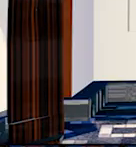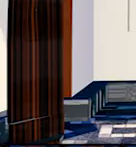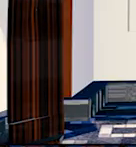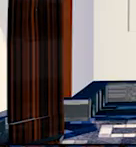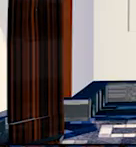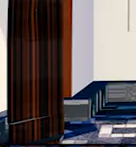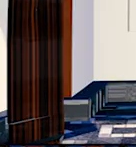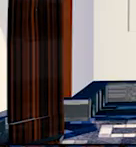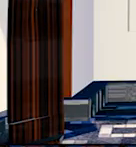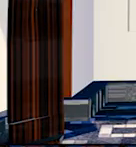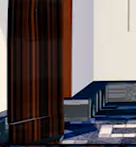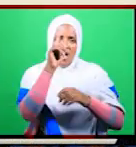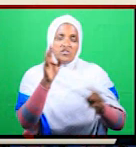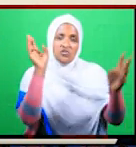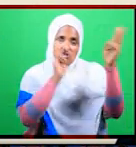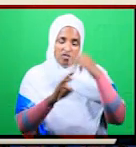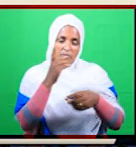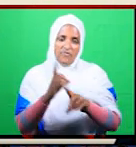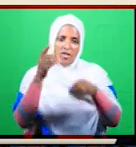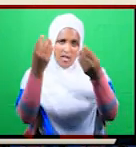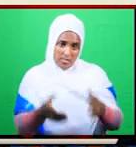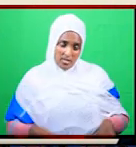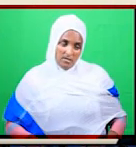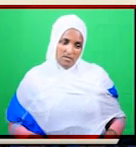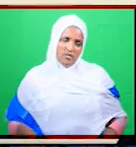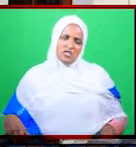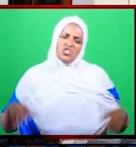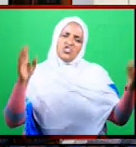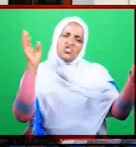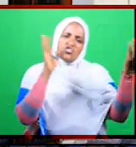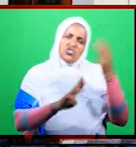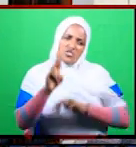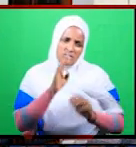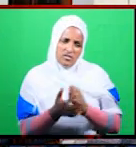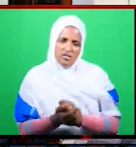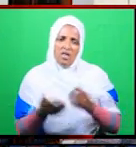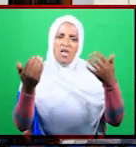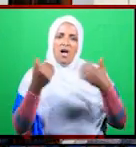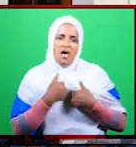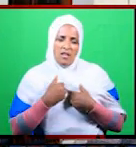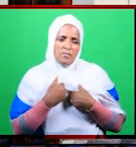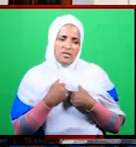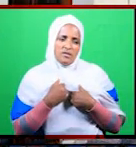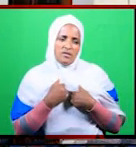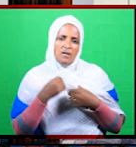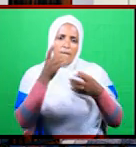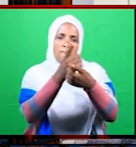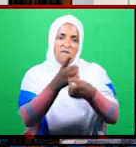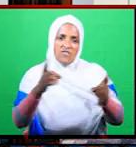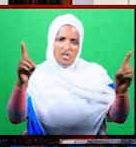ከስርዓተ ቤተ ክርስቲያን አንጻር እንዴት ይታያል? አንድን ችግር ለመፍታት ችግር